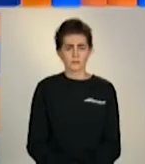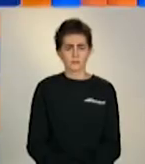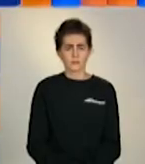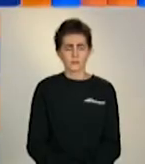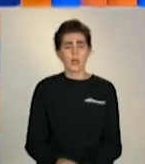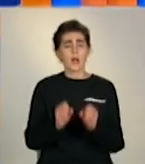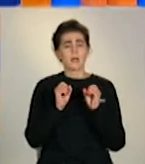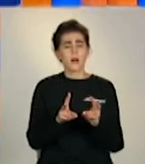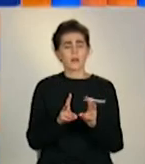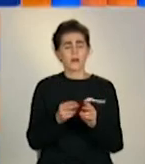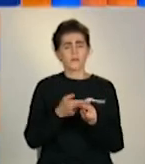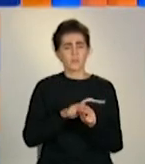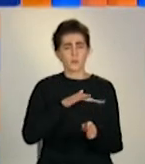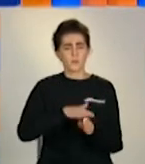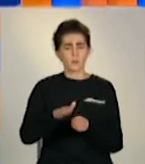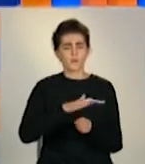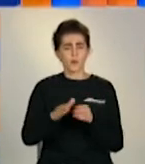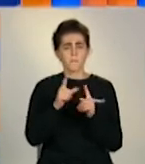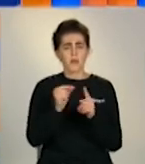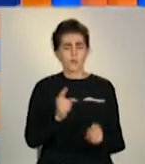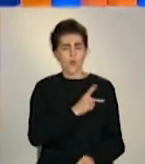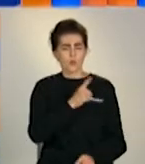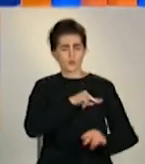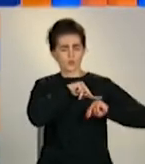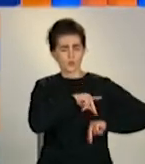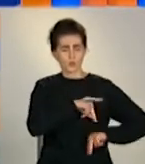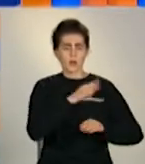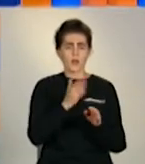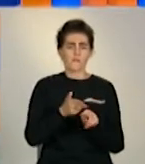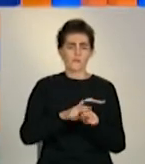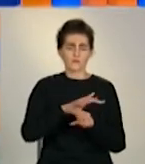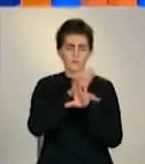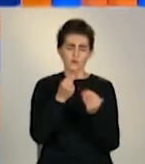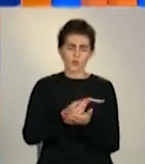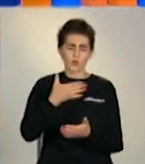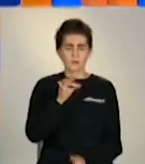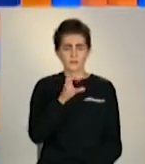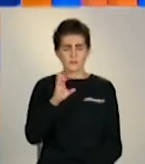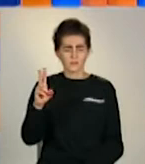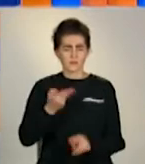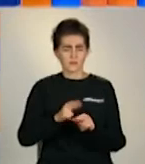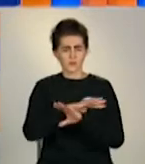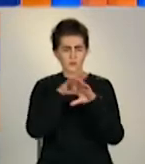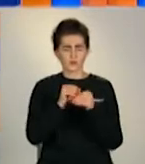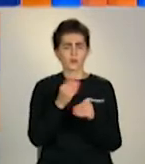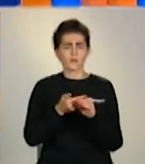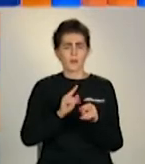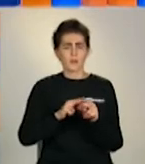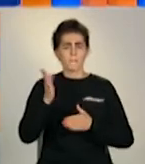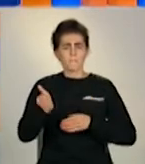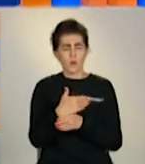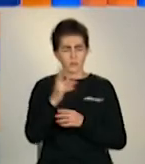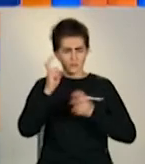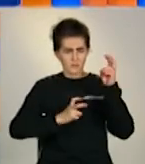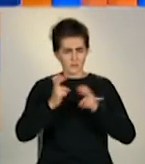Як дотримуються правил охорони праці та чи оцінюють ризики на виробництві на Маріупольському комбінаті «Азовсталь»